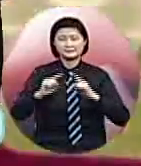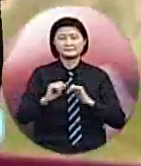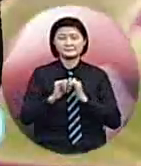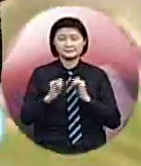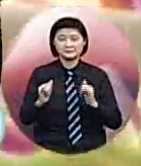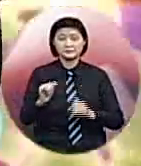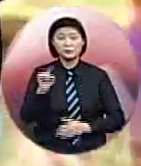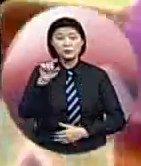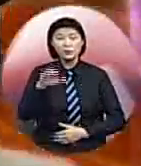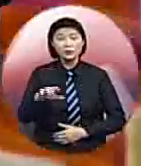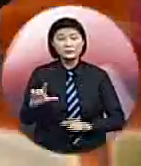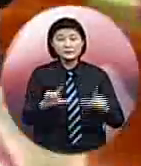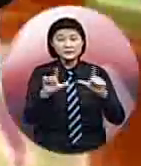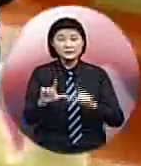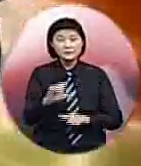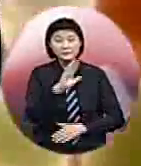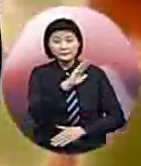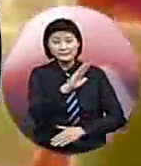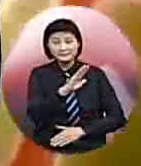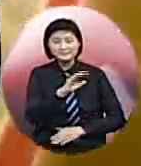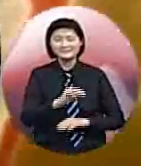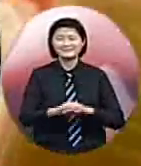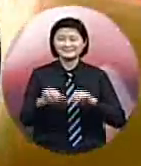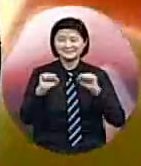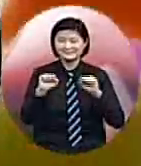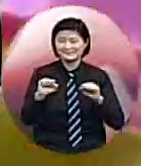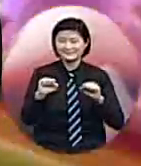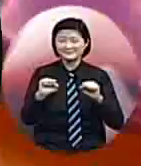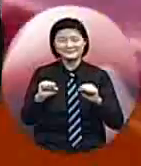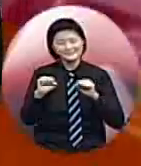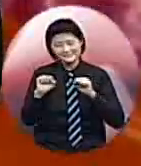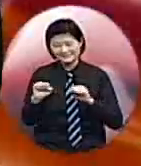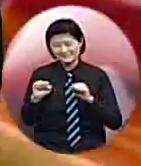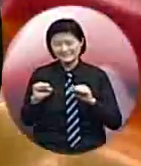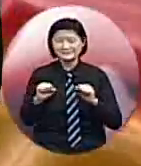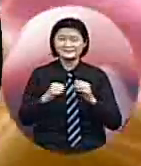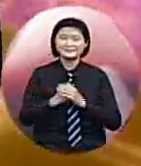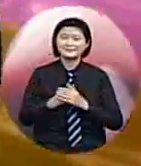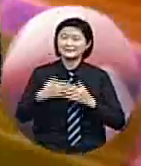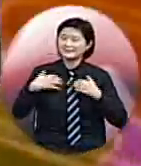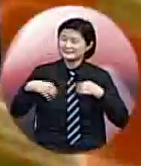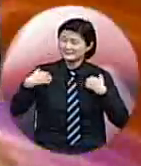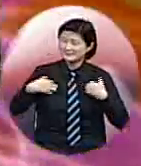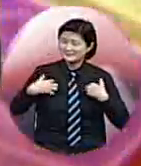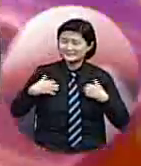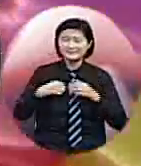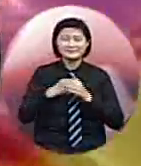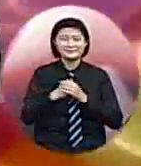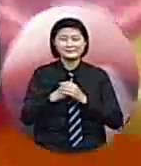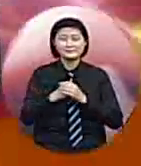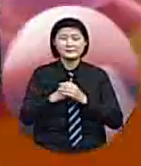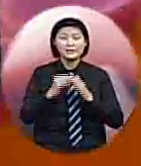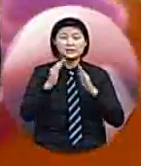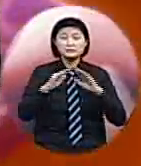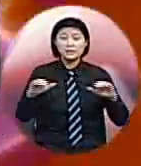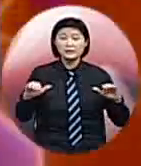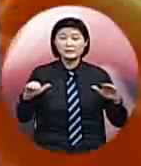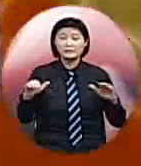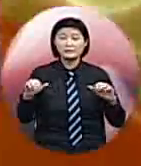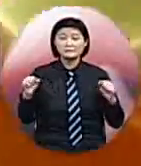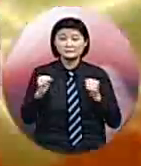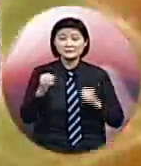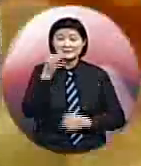네, 어디로 네. 간가요? 네, 여보세요? 예, 예. 안녕하세요. 네. 예, 안녕하세요. 네, 예, 전북 익산으로 갑니다.